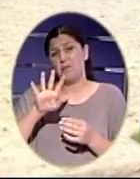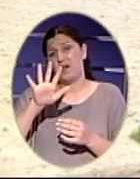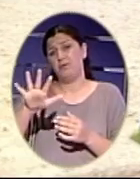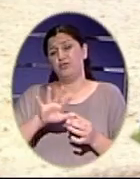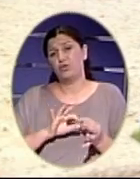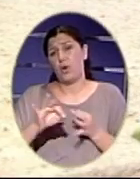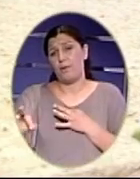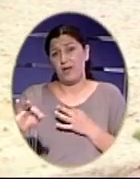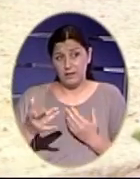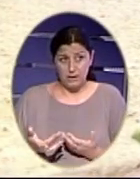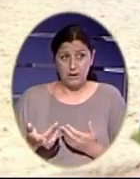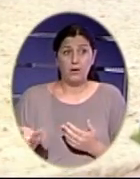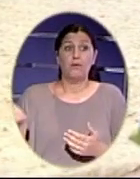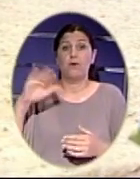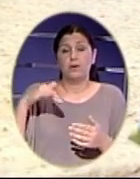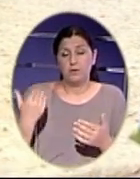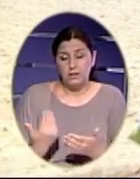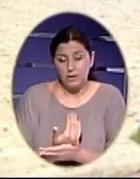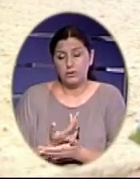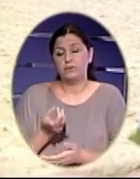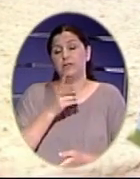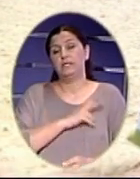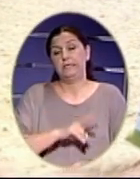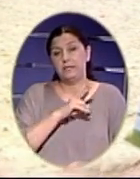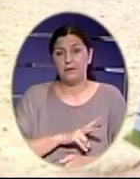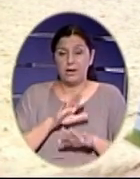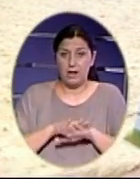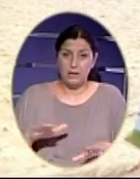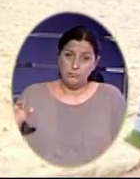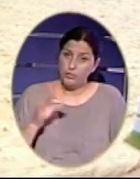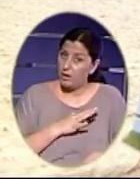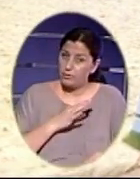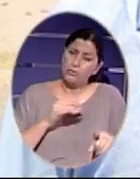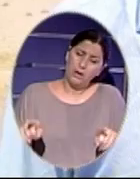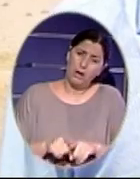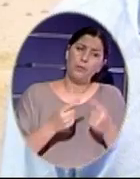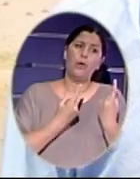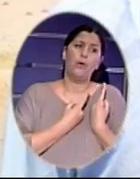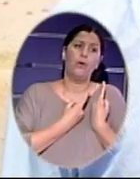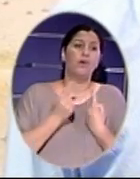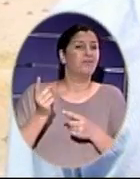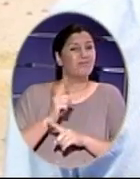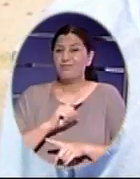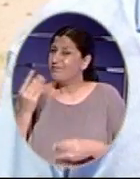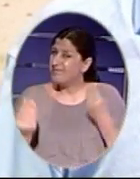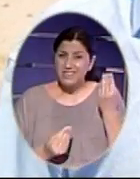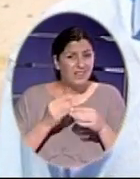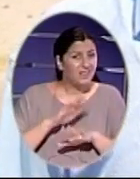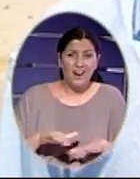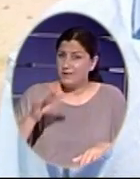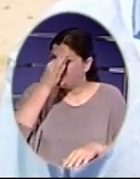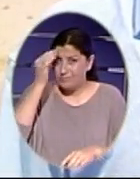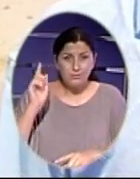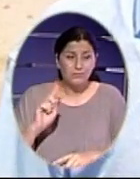מפה, ועוד עוני מחדש, ועוד סבל מחדש לילדים שלנו, כמו סבנו שהיינו ילדים. לא לשחק בגורל הילדים,